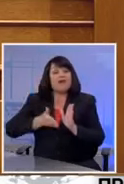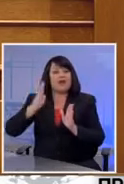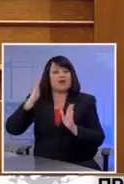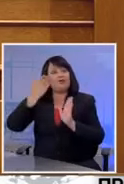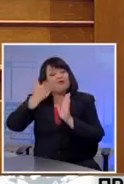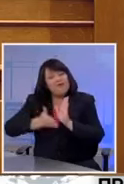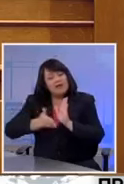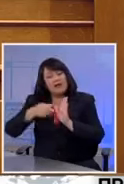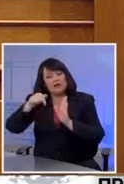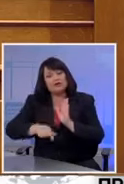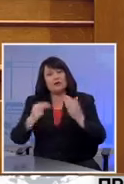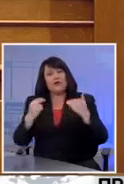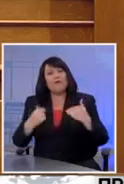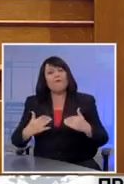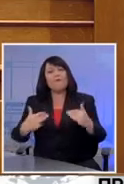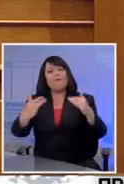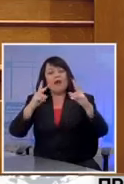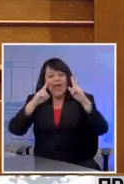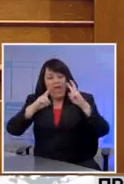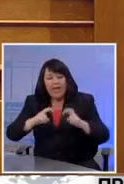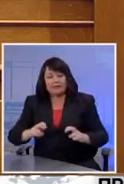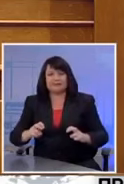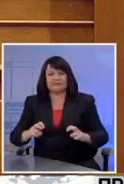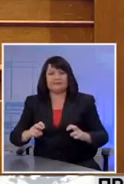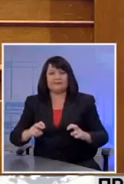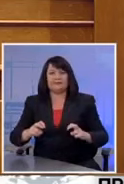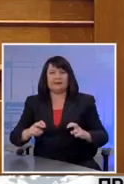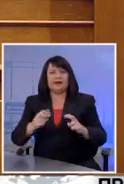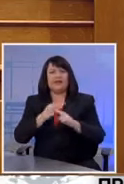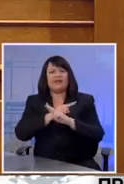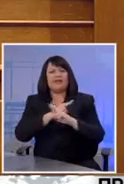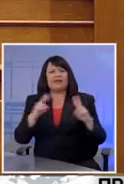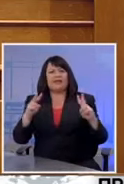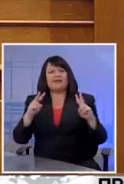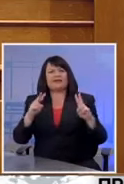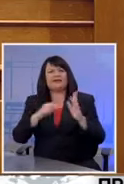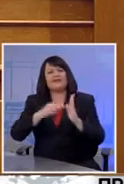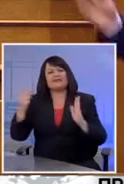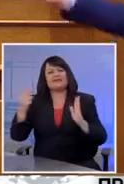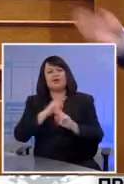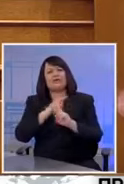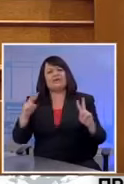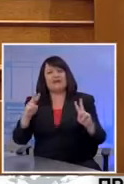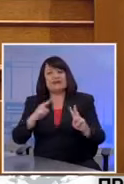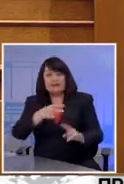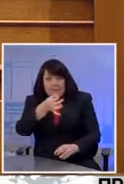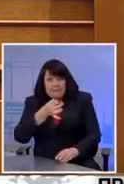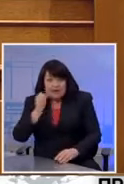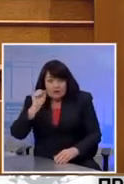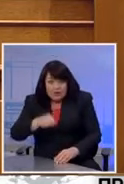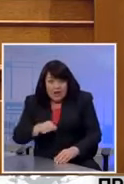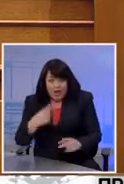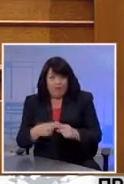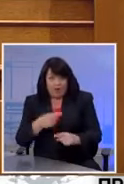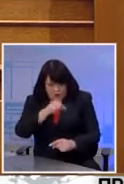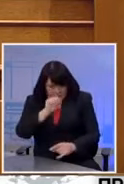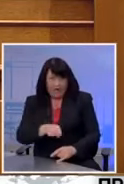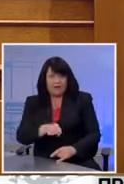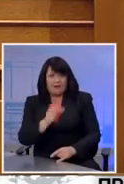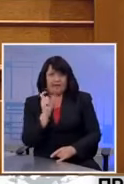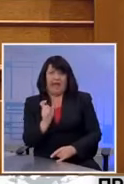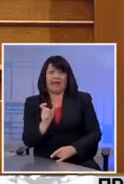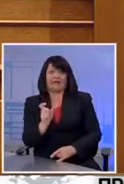Βουλή και να εξεταστεί από την Επιτροπή Θεσμών και Διαφάνειας. Μα, πείτε ένα ναι. Απλό είναι. Μια απλή